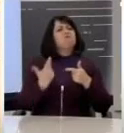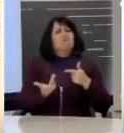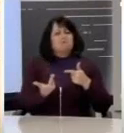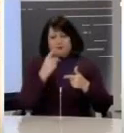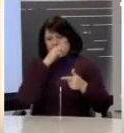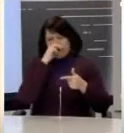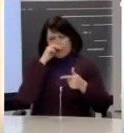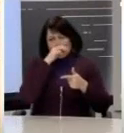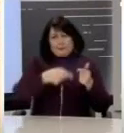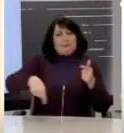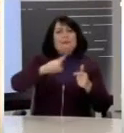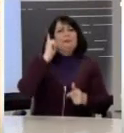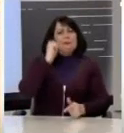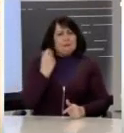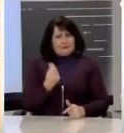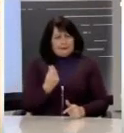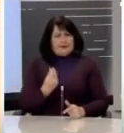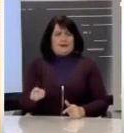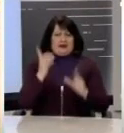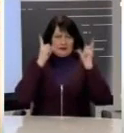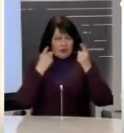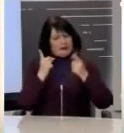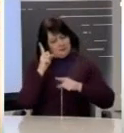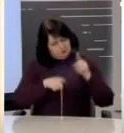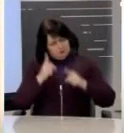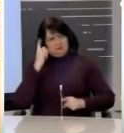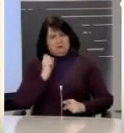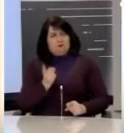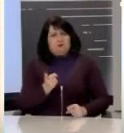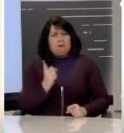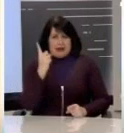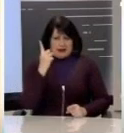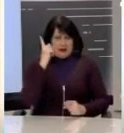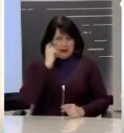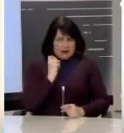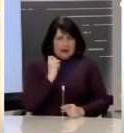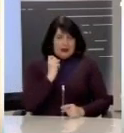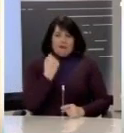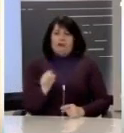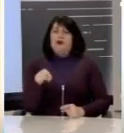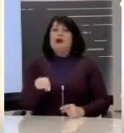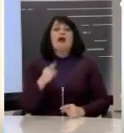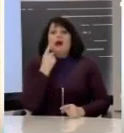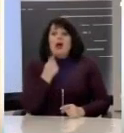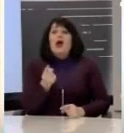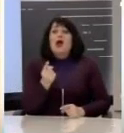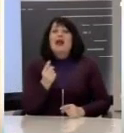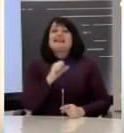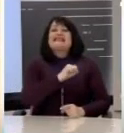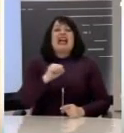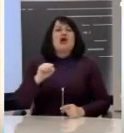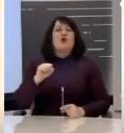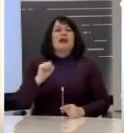ότι για όσους γνωρίζουν και από την πλευρά της αξιωματικής αντιπολίτευσης, γνωρίζει μόνο ένας, και λείπει σήμερα, κύριος